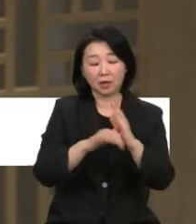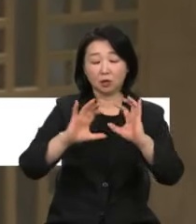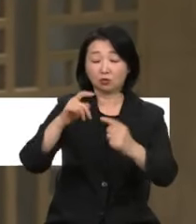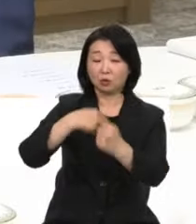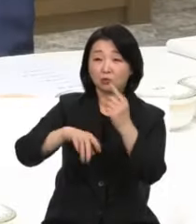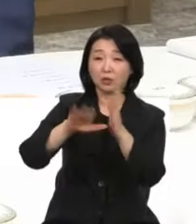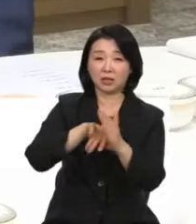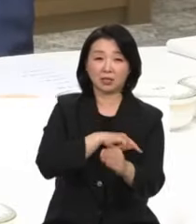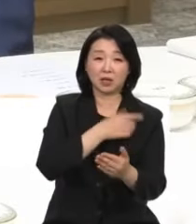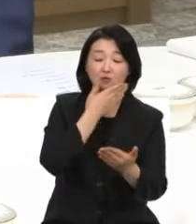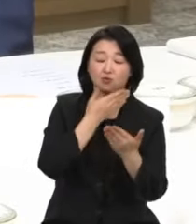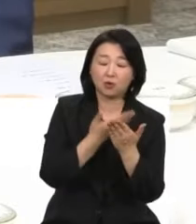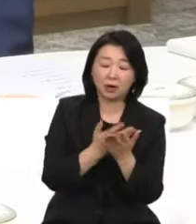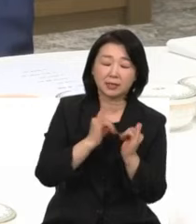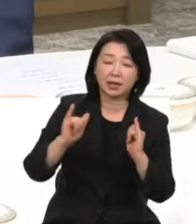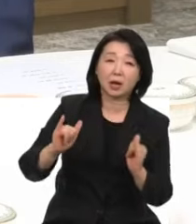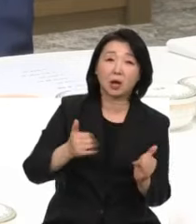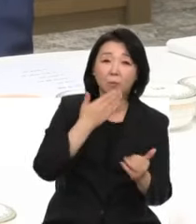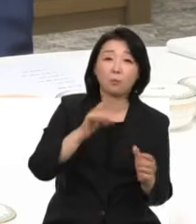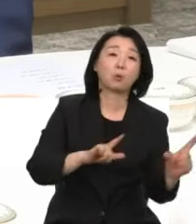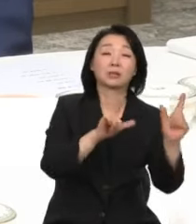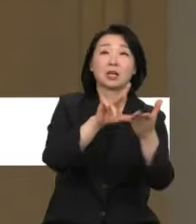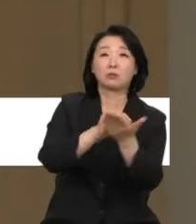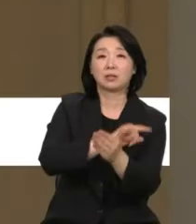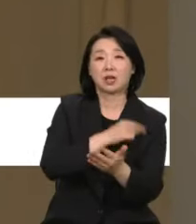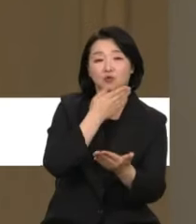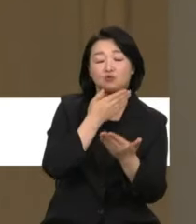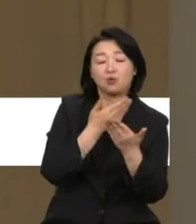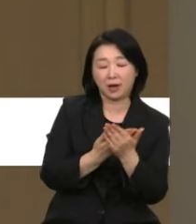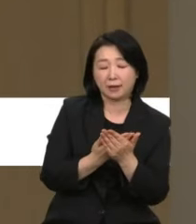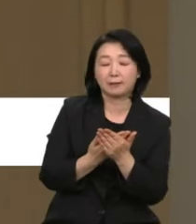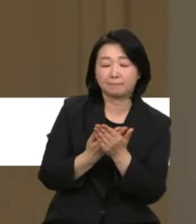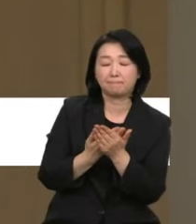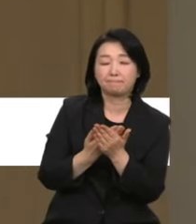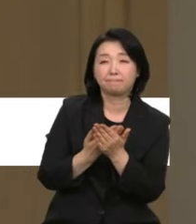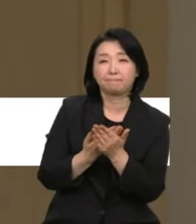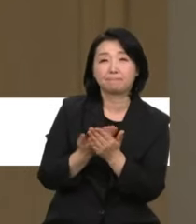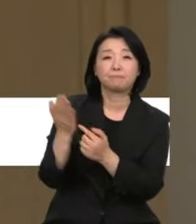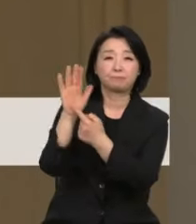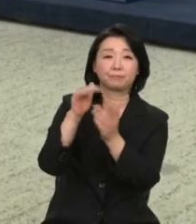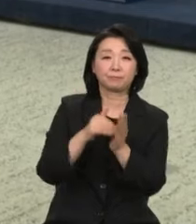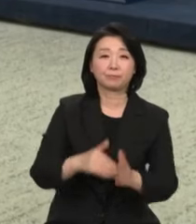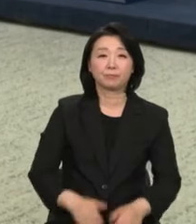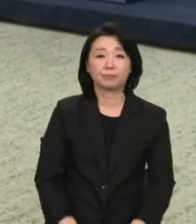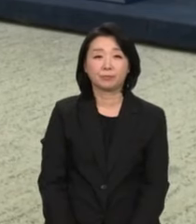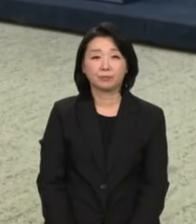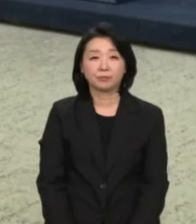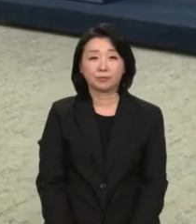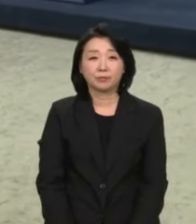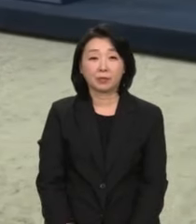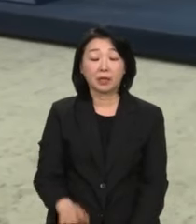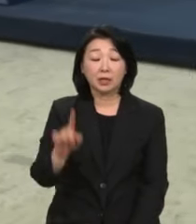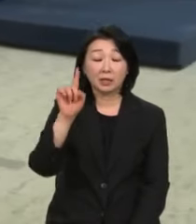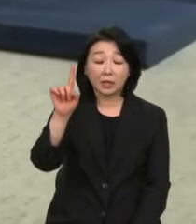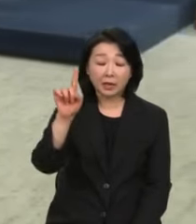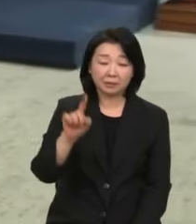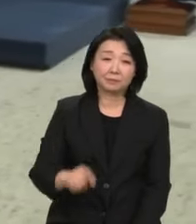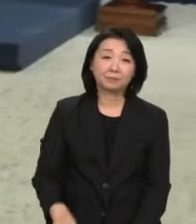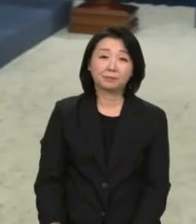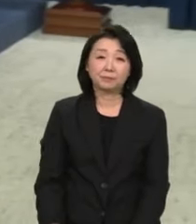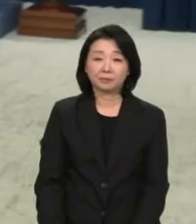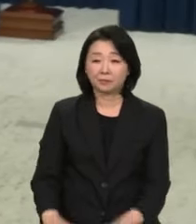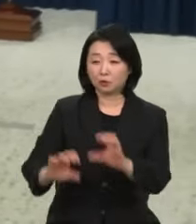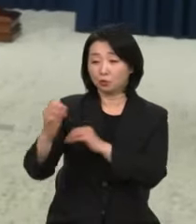우선순위는 민생이라고 강조했다고 대통령실 김수경 대변인이 전했습니다. 내일은 여당의 총선